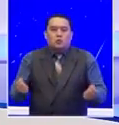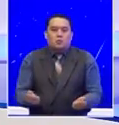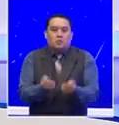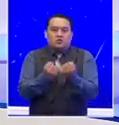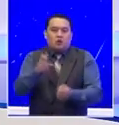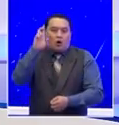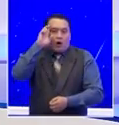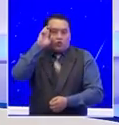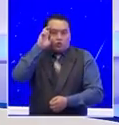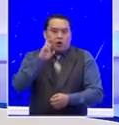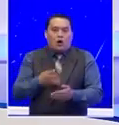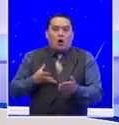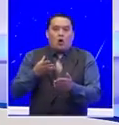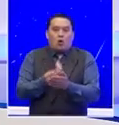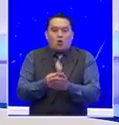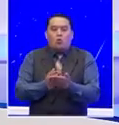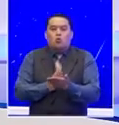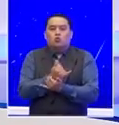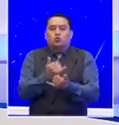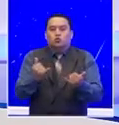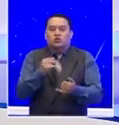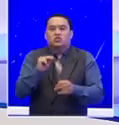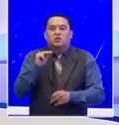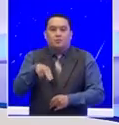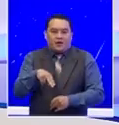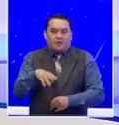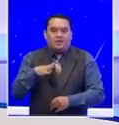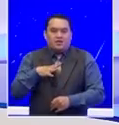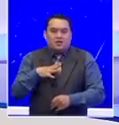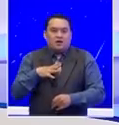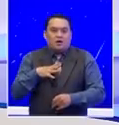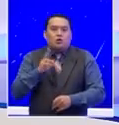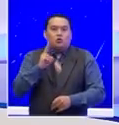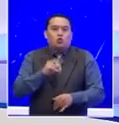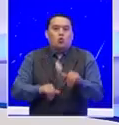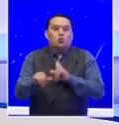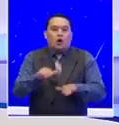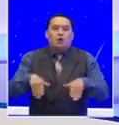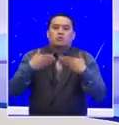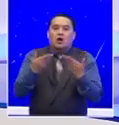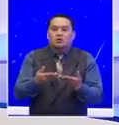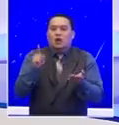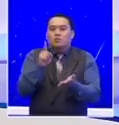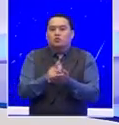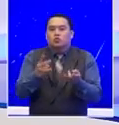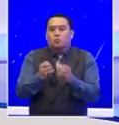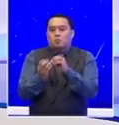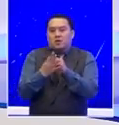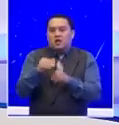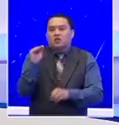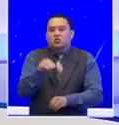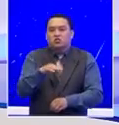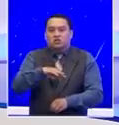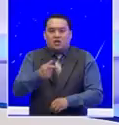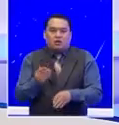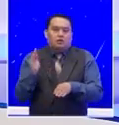от государства на оплату коммунальных услуг в период чрезвычайного положения. Кто и куда должен обращаться, чтобы получить до 15 тысяч